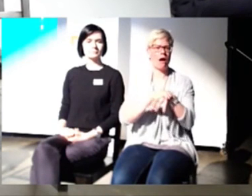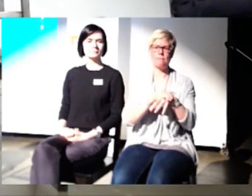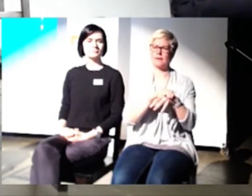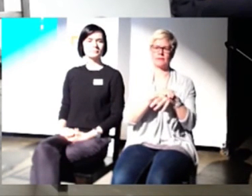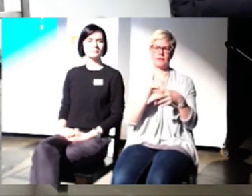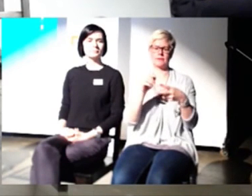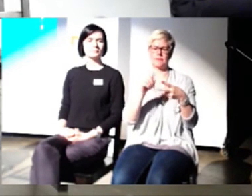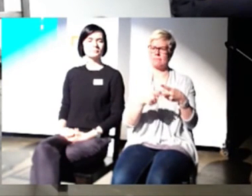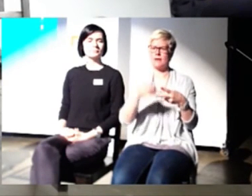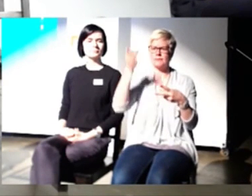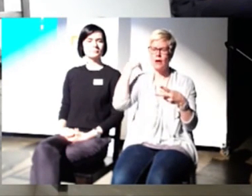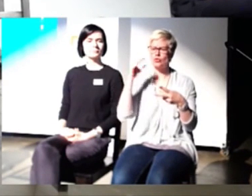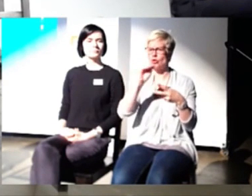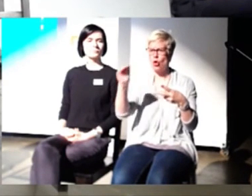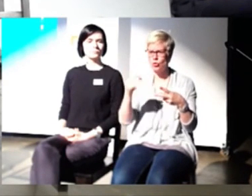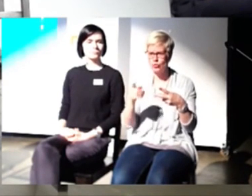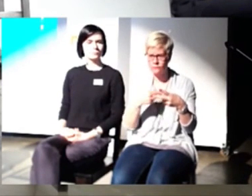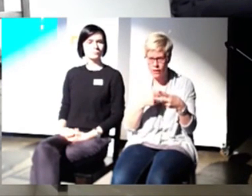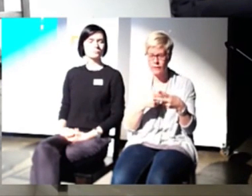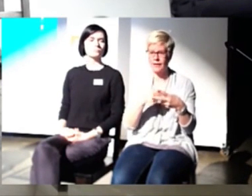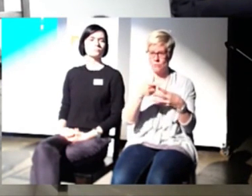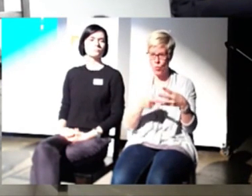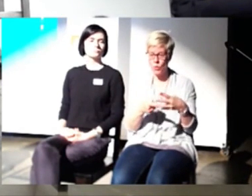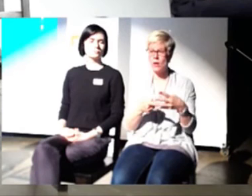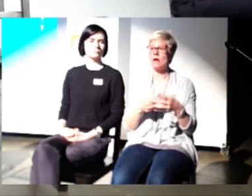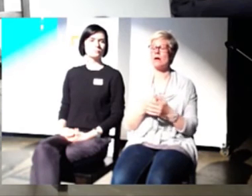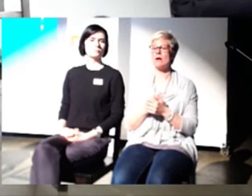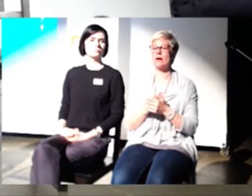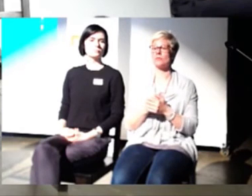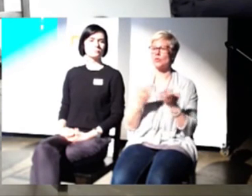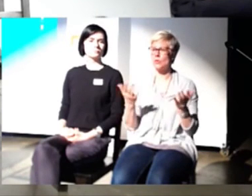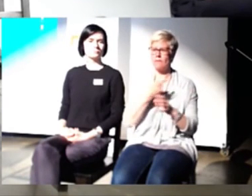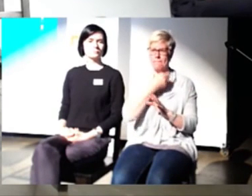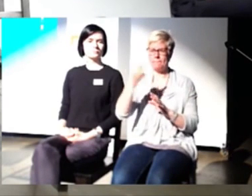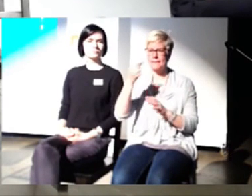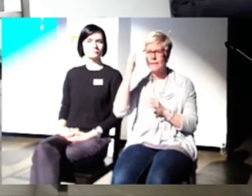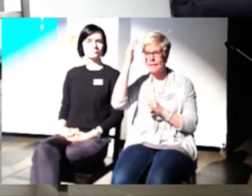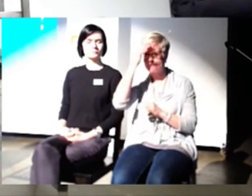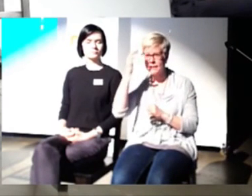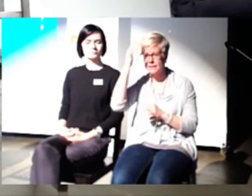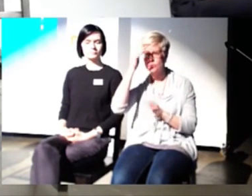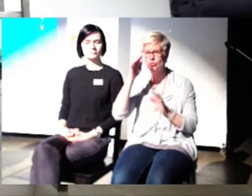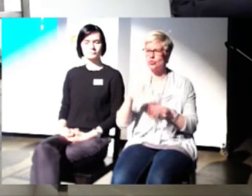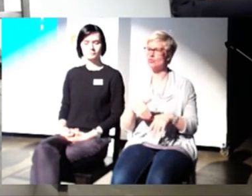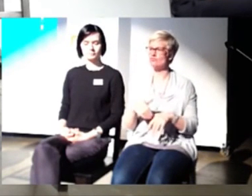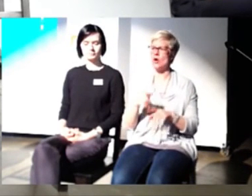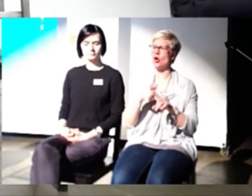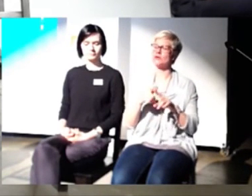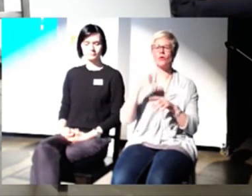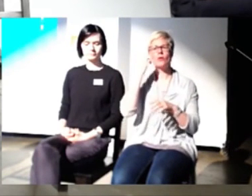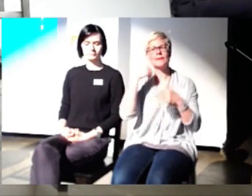tietyt taustakoulutuksen, niin kyllähän tässä on, kun tätä on pidempään mietitty, niin nousi ajatus siitä, että voisiko residenssit